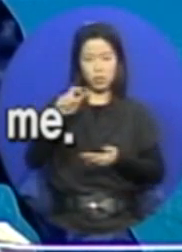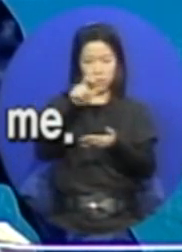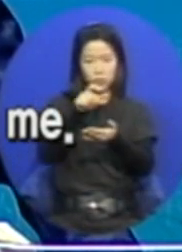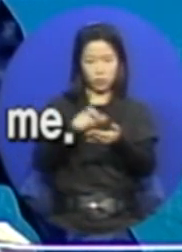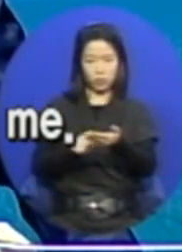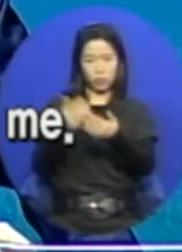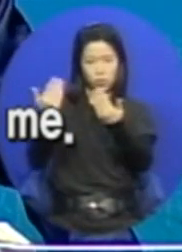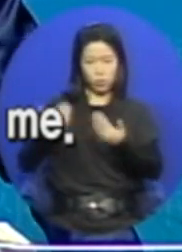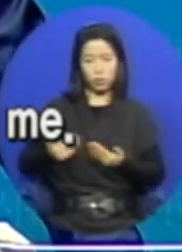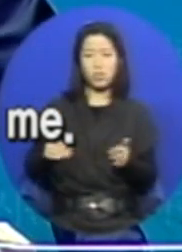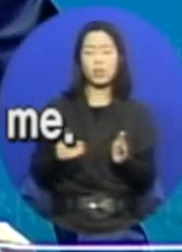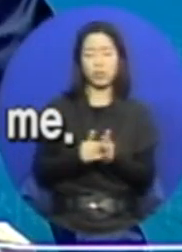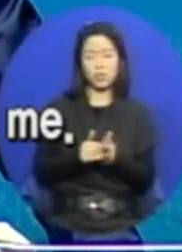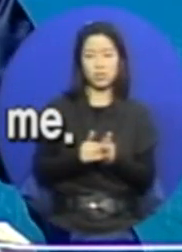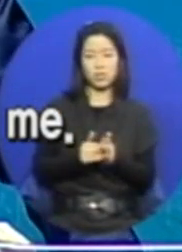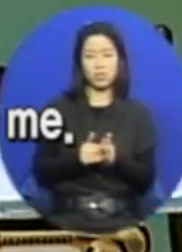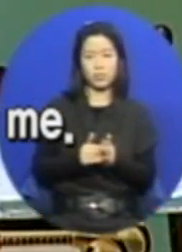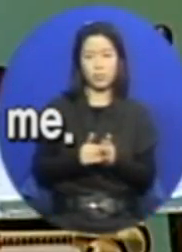주셨습니다.